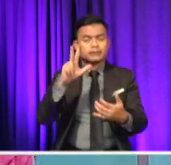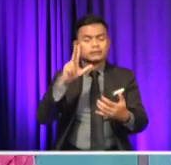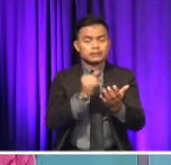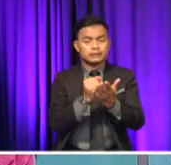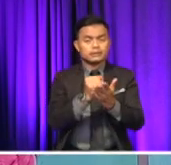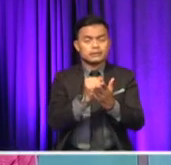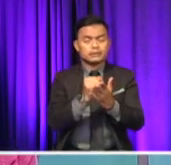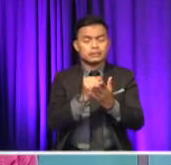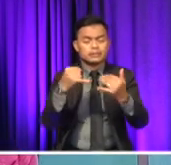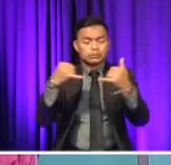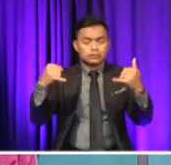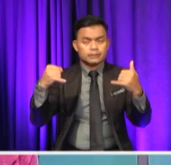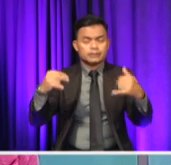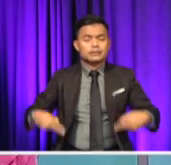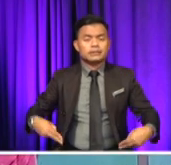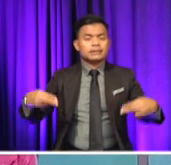wajah